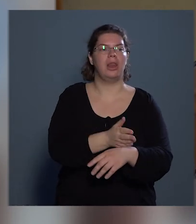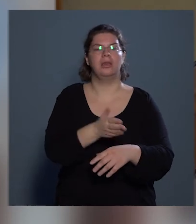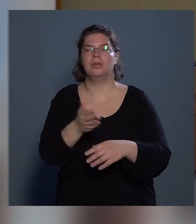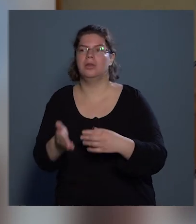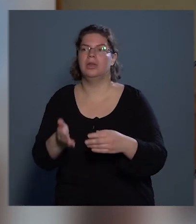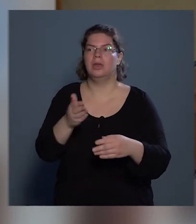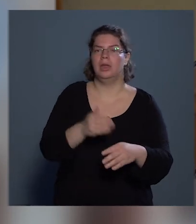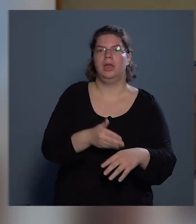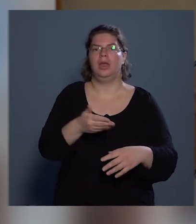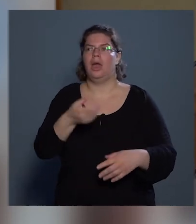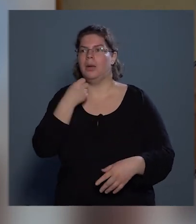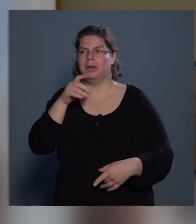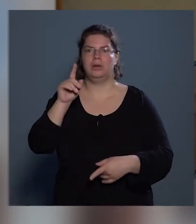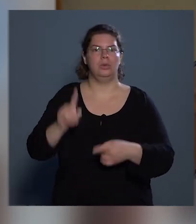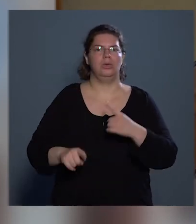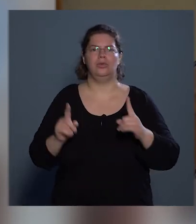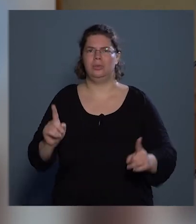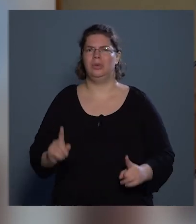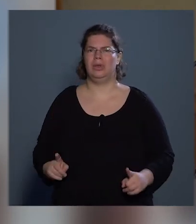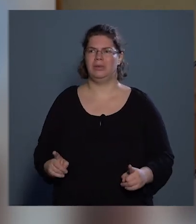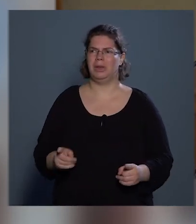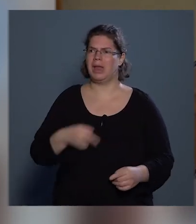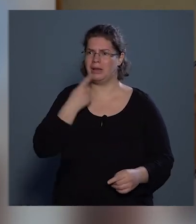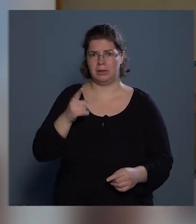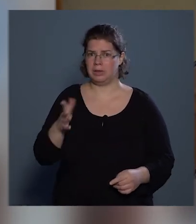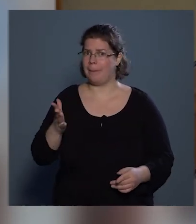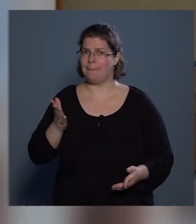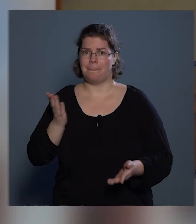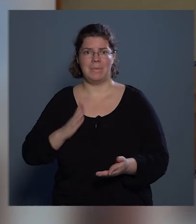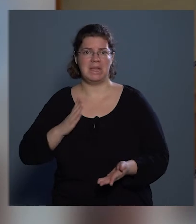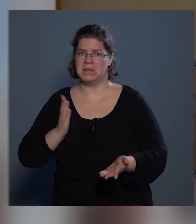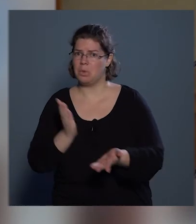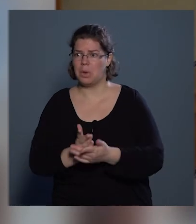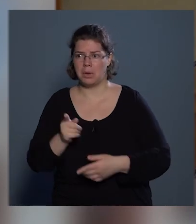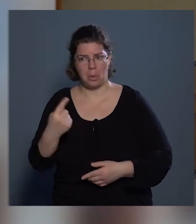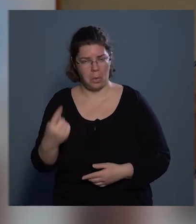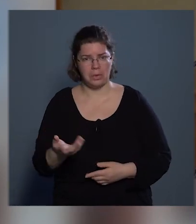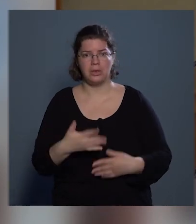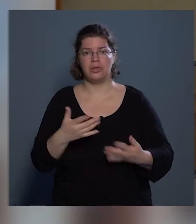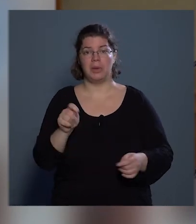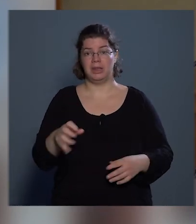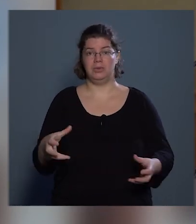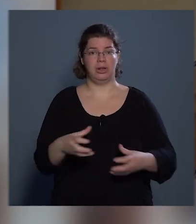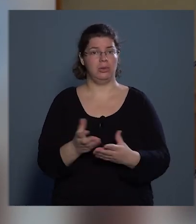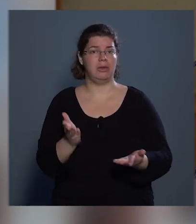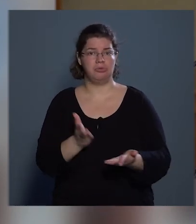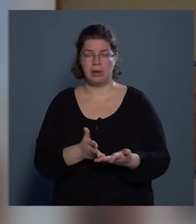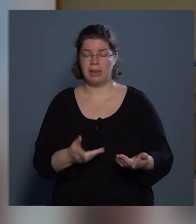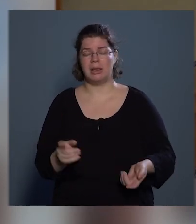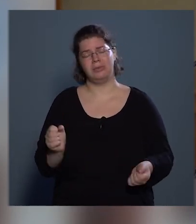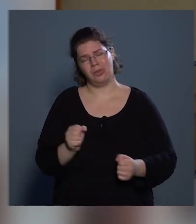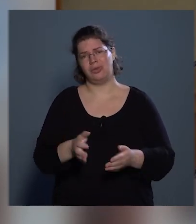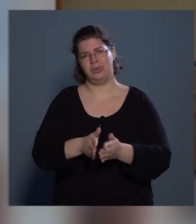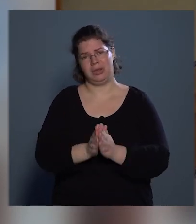utolsó mondatban elhangzottak nem méltóak sem önhöz, képviselő úr, sem a képviselőtestülethez. Nagyon kérem,